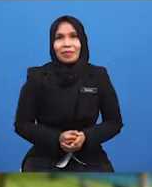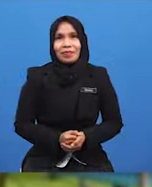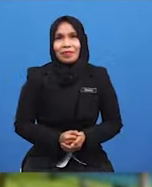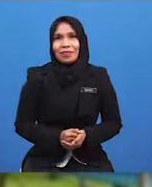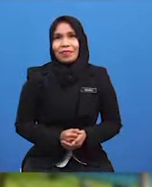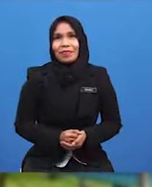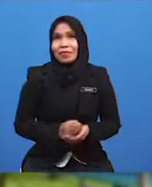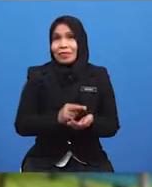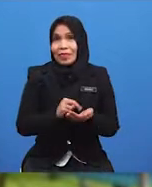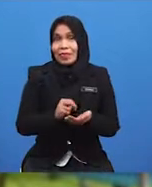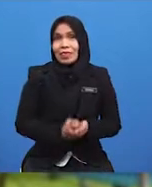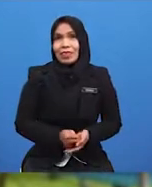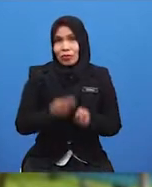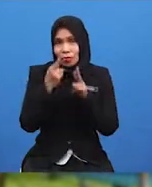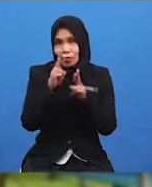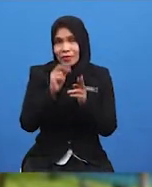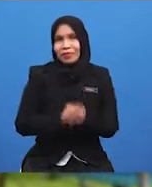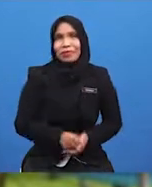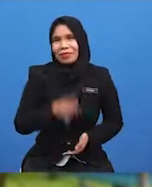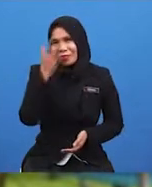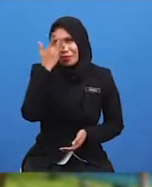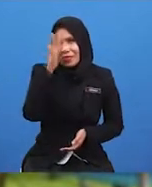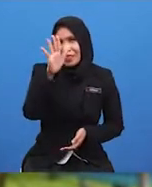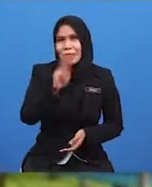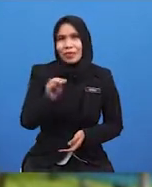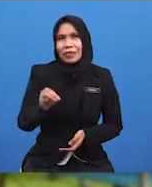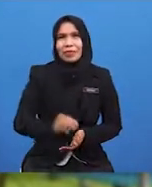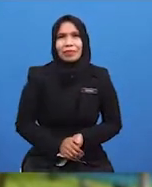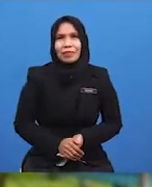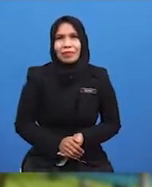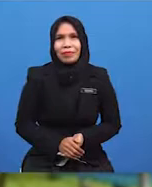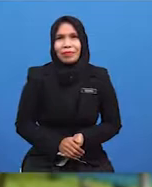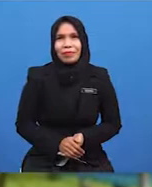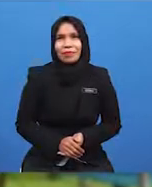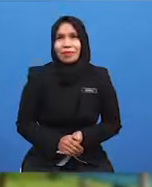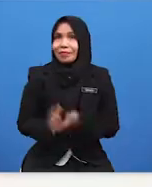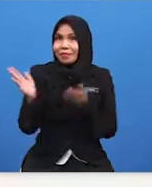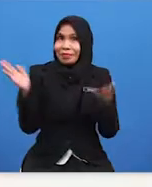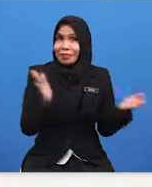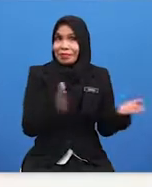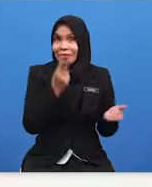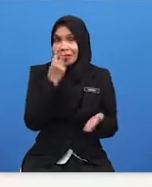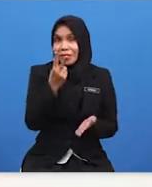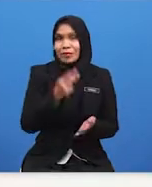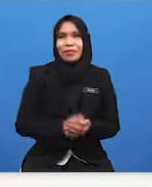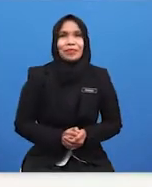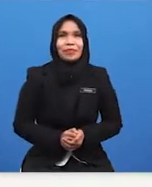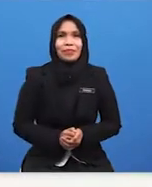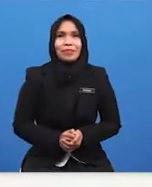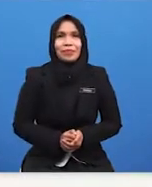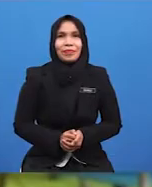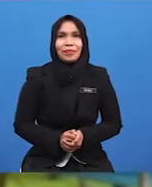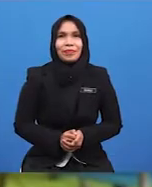pandai murid-murid Chung kita sate Apa itu hormat sebelum itu